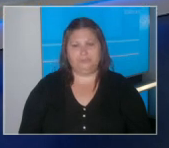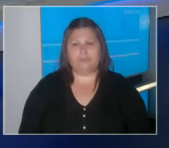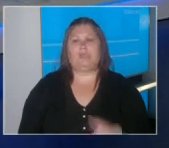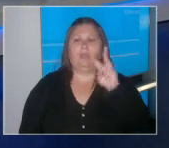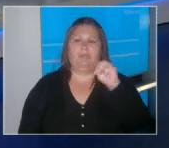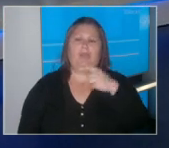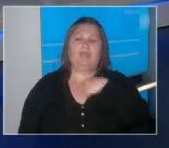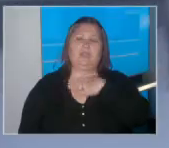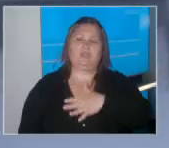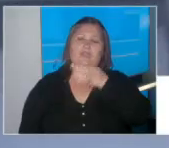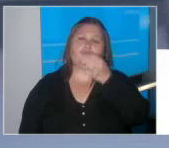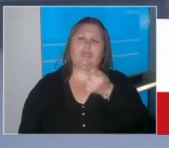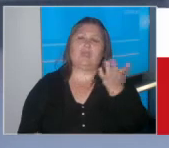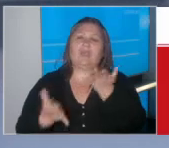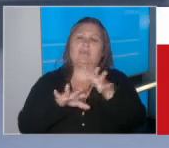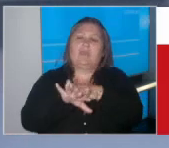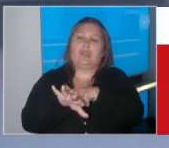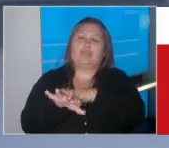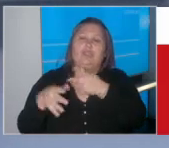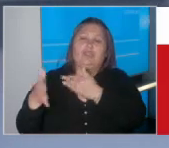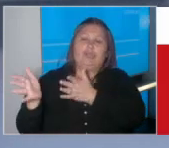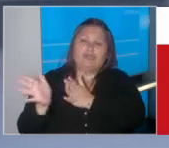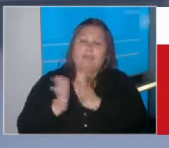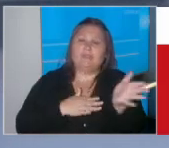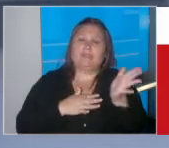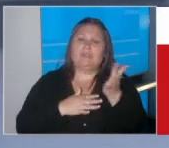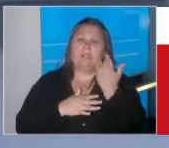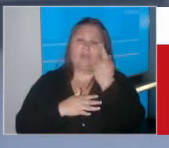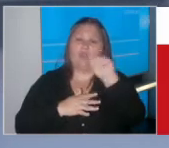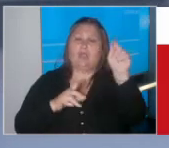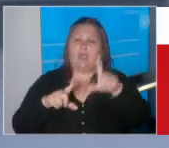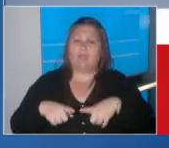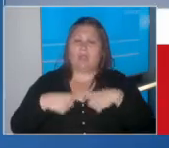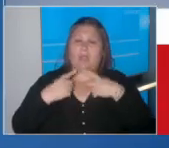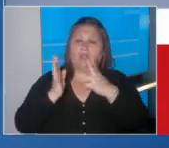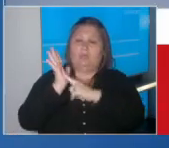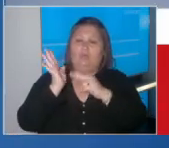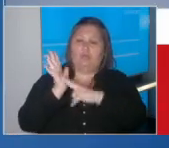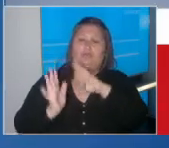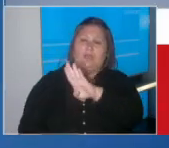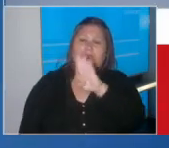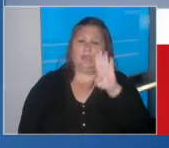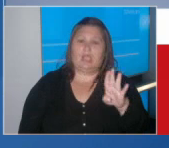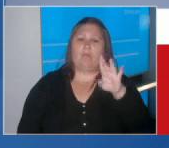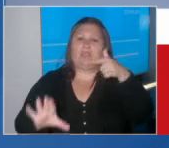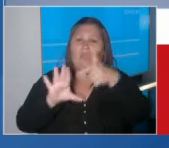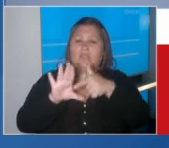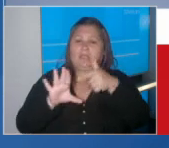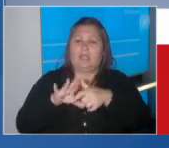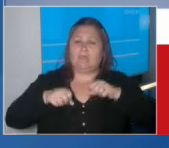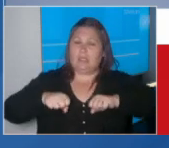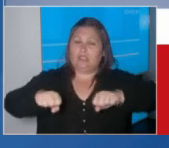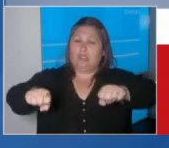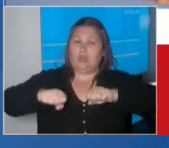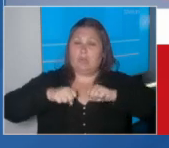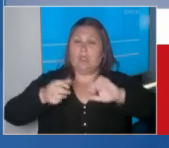מירב, אני רוצה לשאול אותך, איך את מרגישה שמסתדר קמפיין יוקר המחיה הזה, התמונות של נתניהו בתחנת דלק, בסופרמרקט, אל